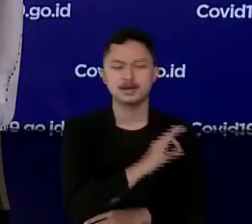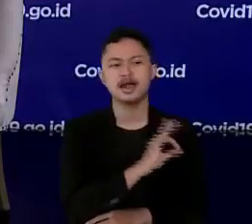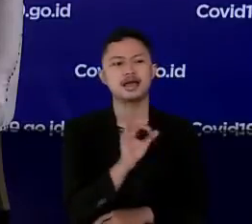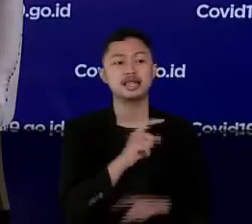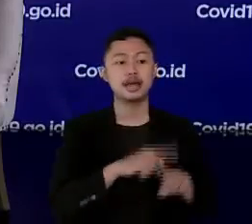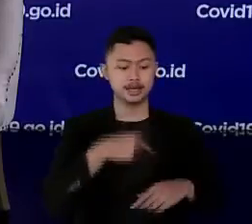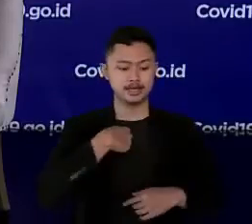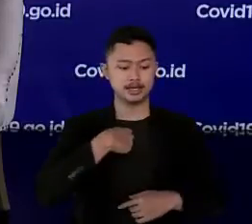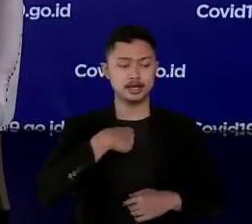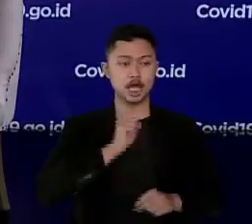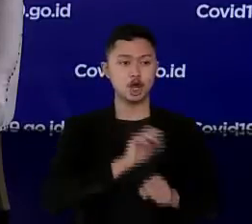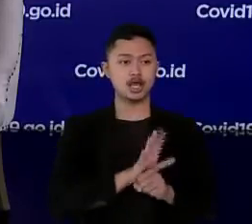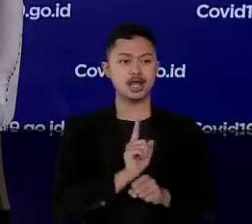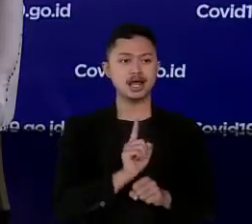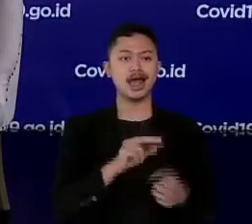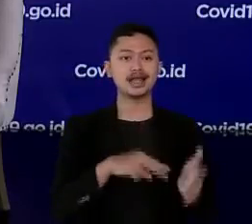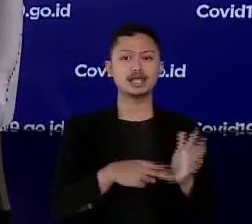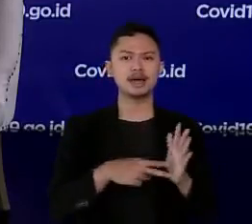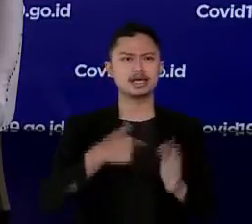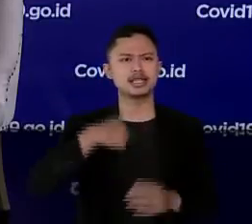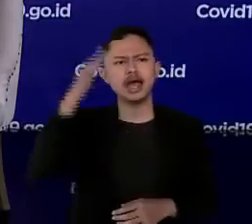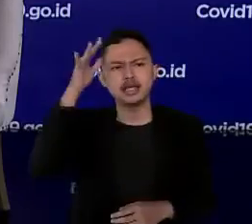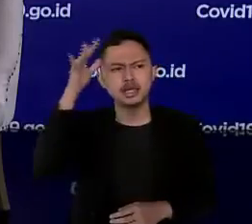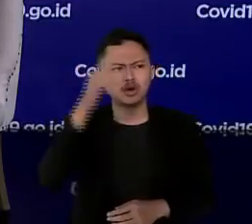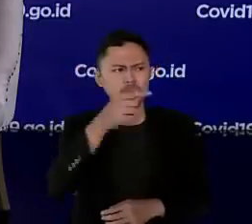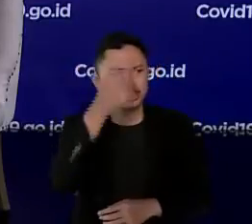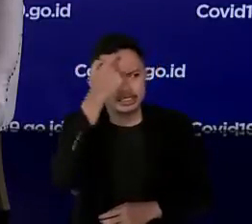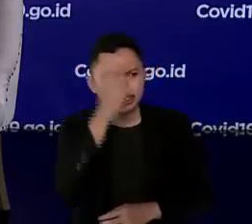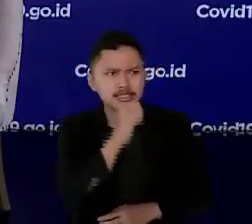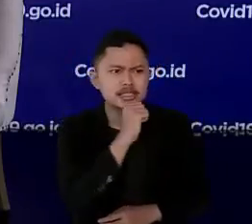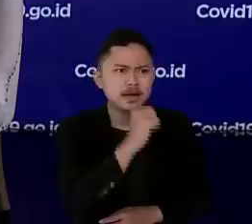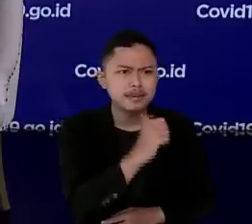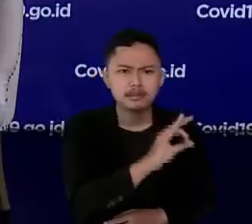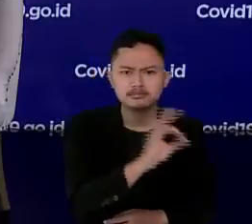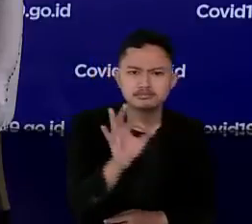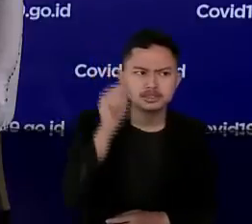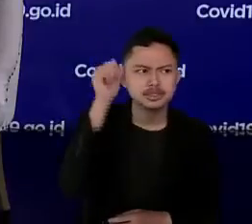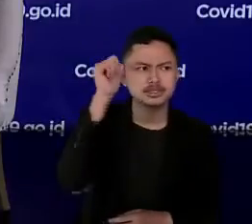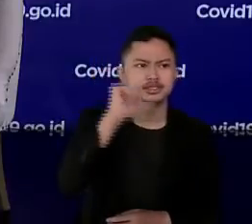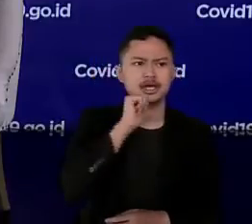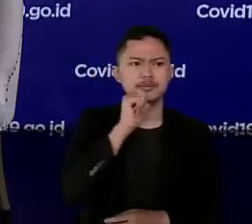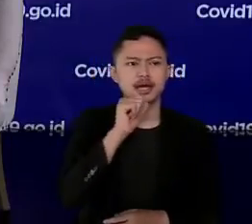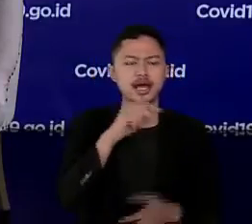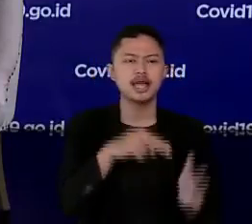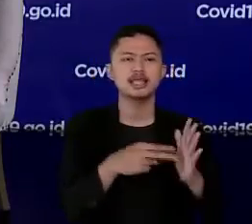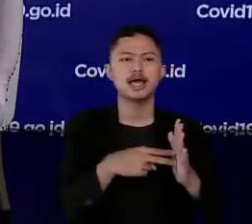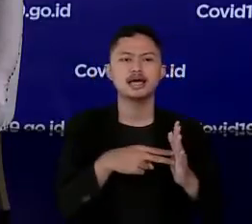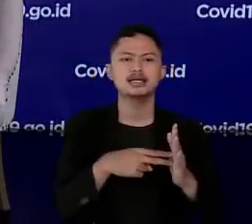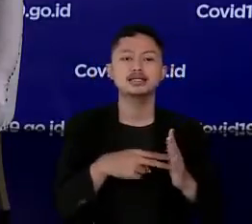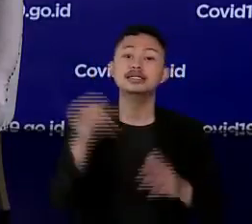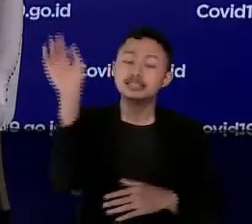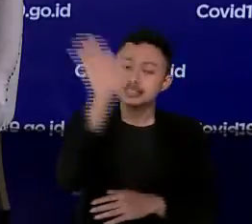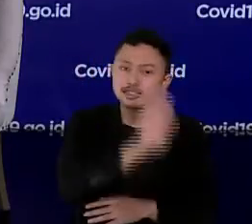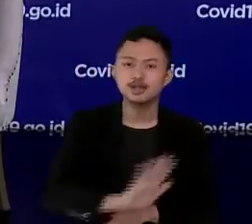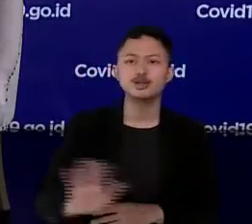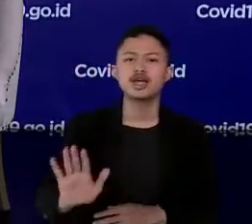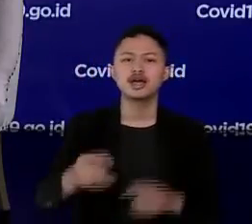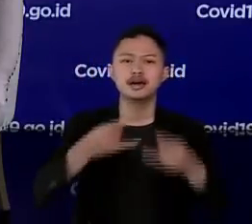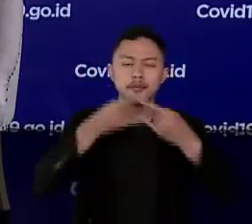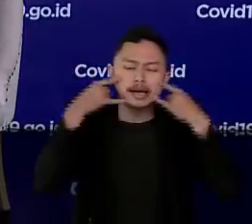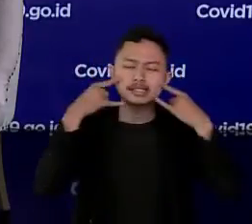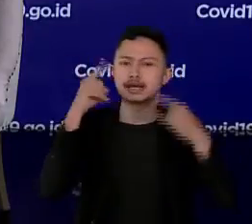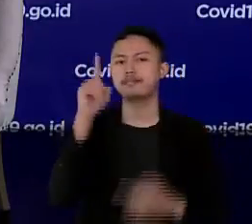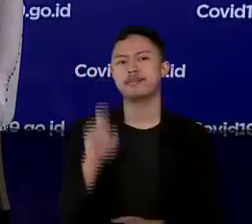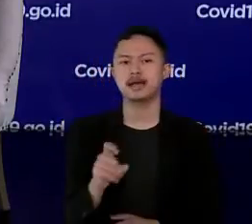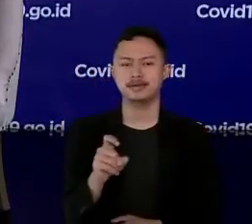ada first dalam hatinya kita nggak tahu siapa yang bergejala siapa yang coffee Siapa yang bukan maka secara Jenderal dikatakan semua orang Scroll